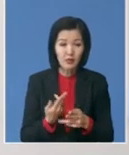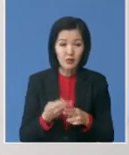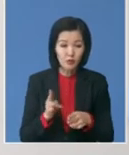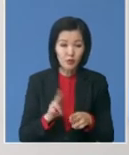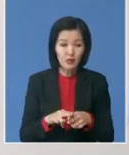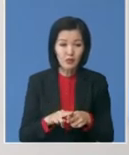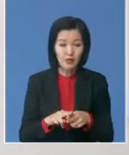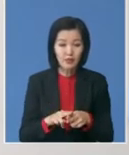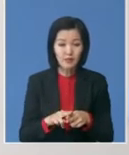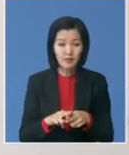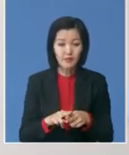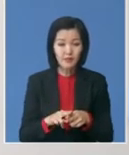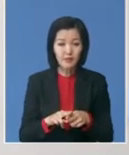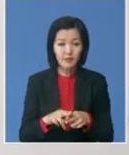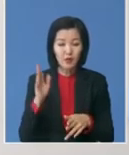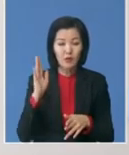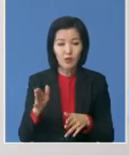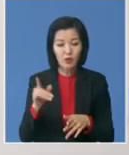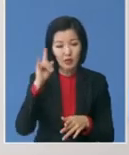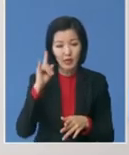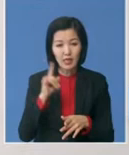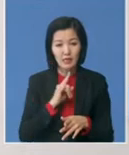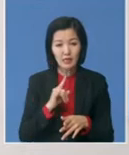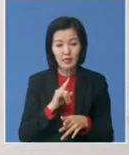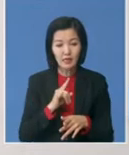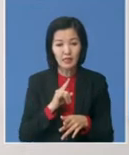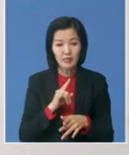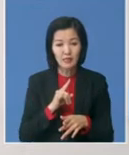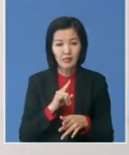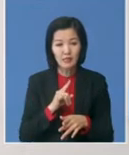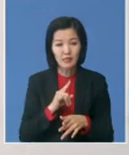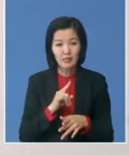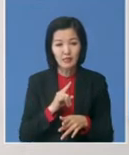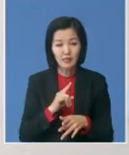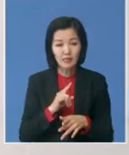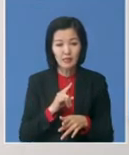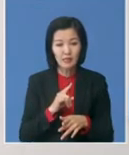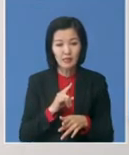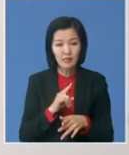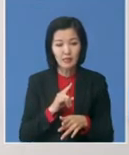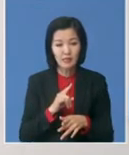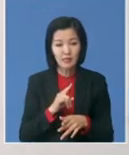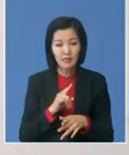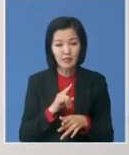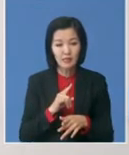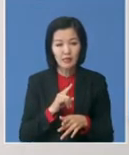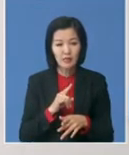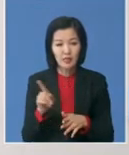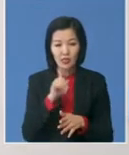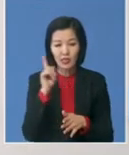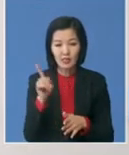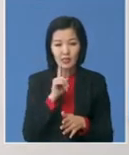дана сөздерін. Сол сияқты оларды болашақта Қазақстан егемендігін аламай қалатындай жағдайға түспеу үшін біз болашақта